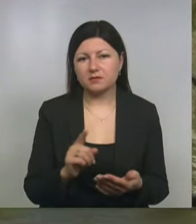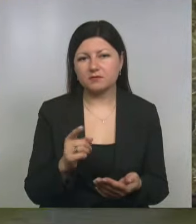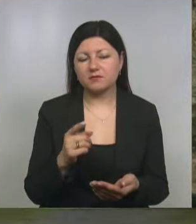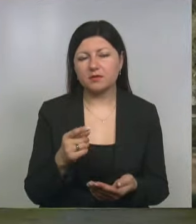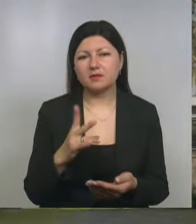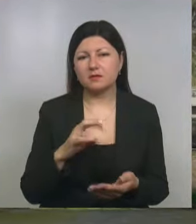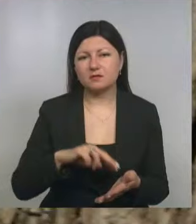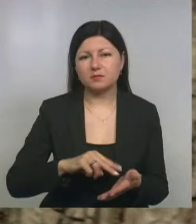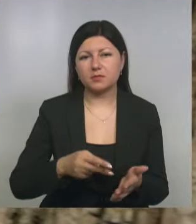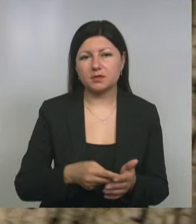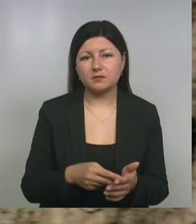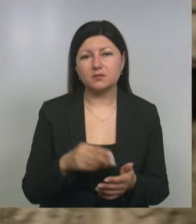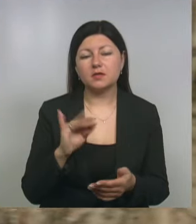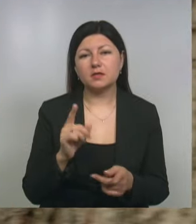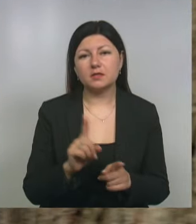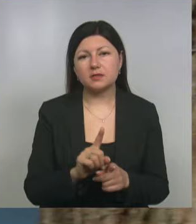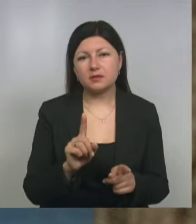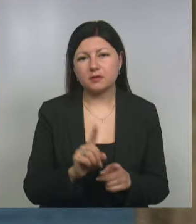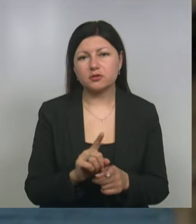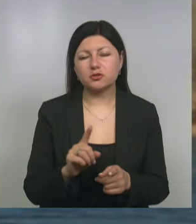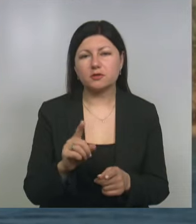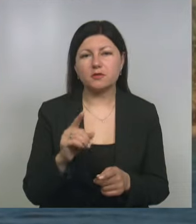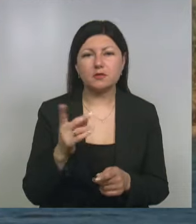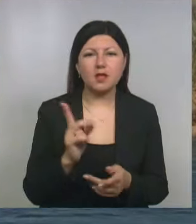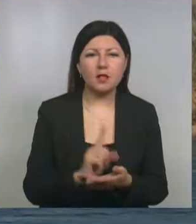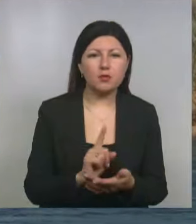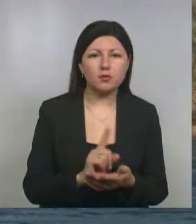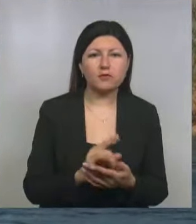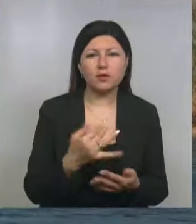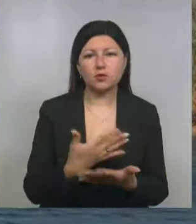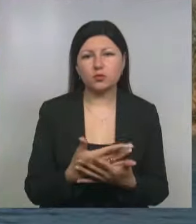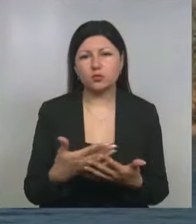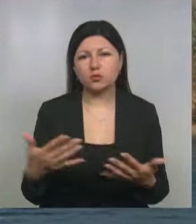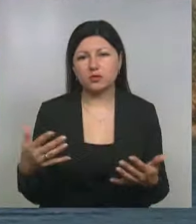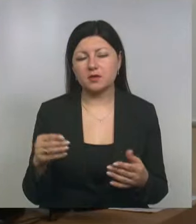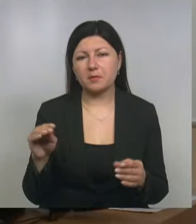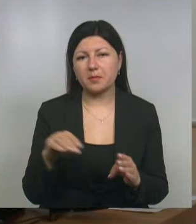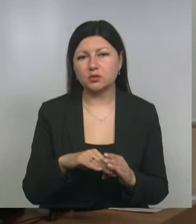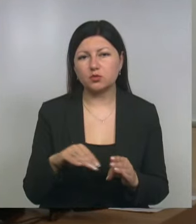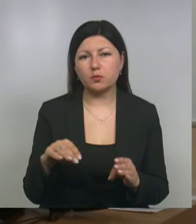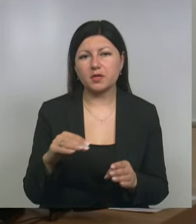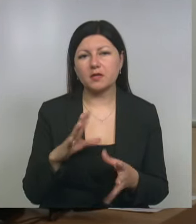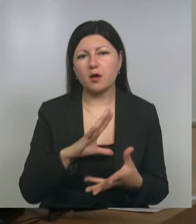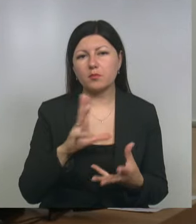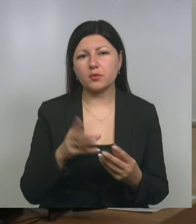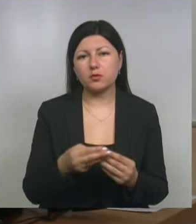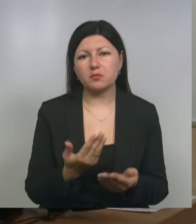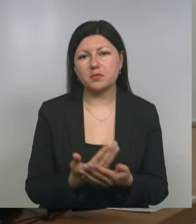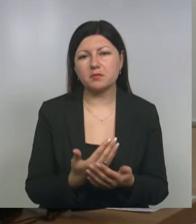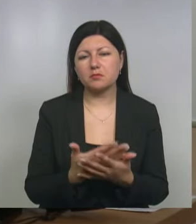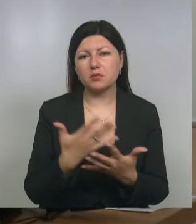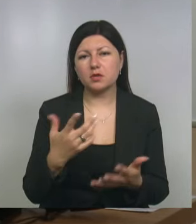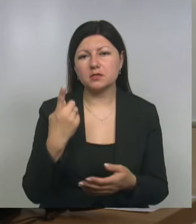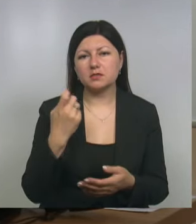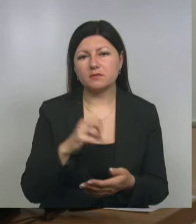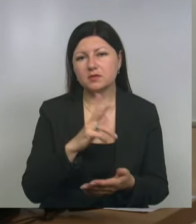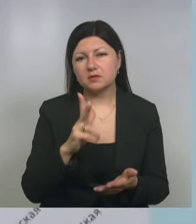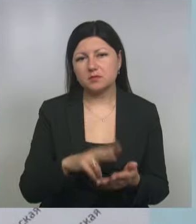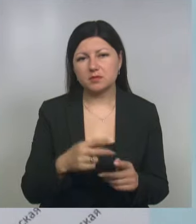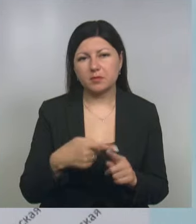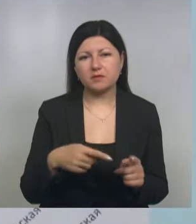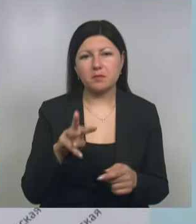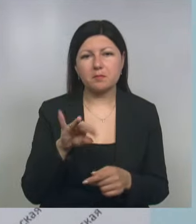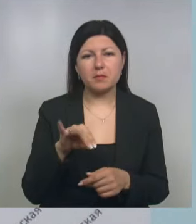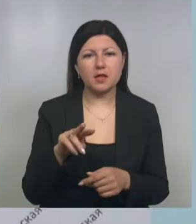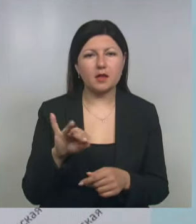Основное подспорье – формирование доходной части бюджета, налоговые и другие поступления. Их объем составил более 118,5